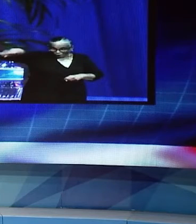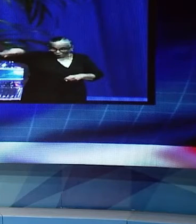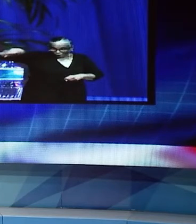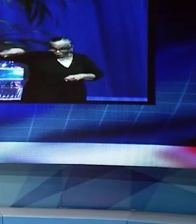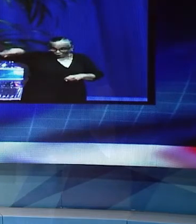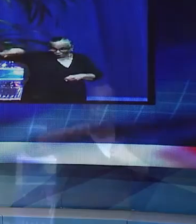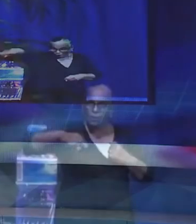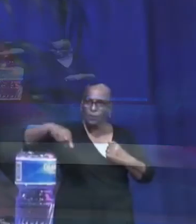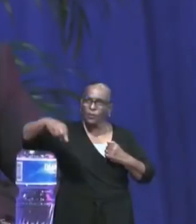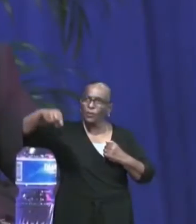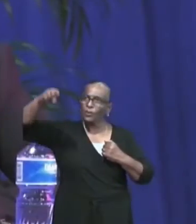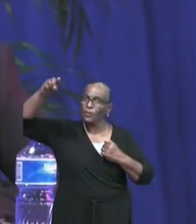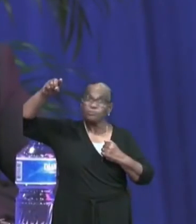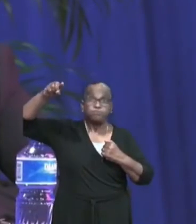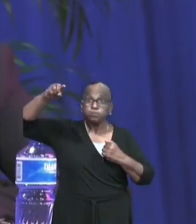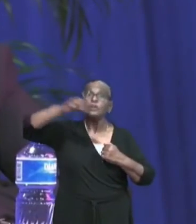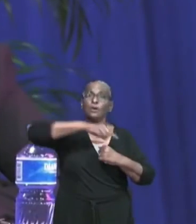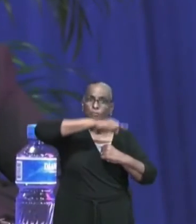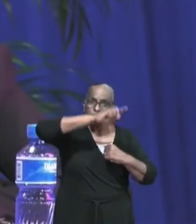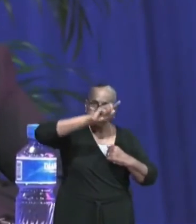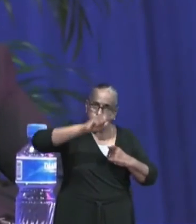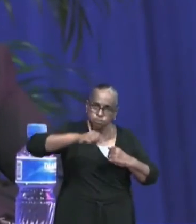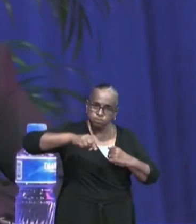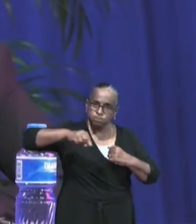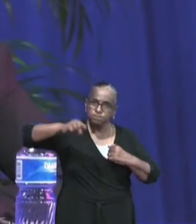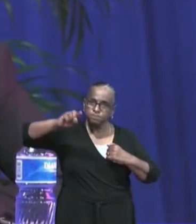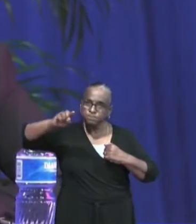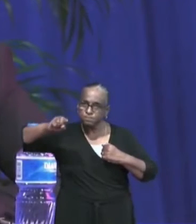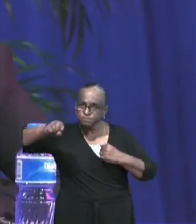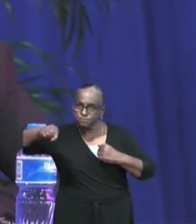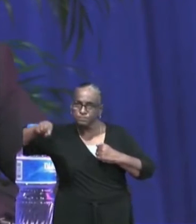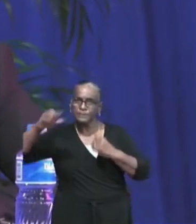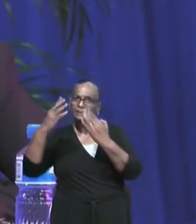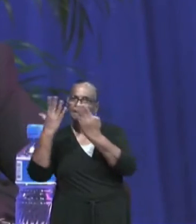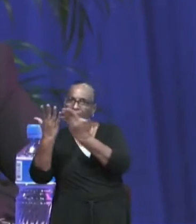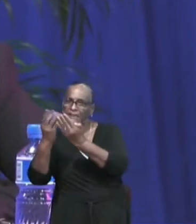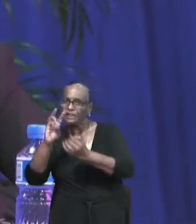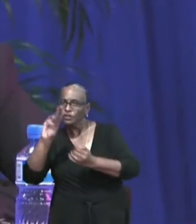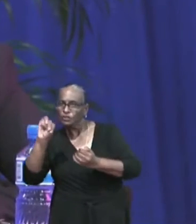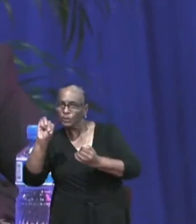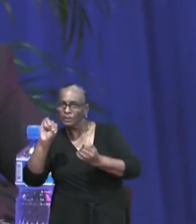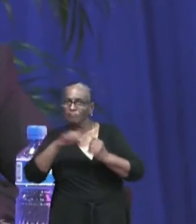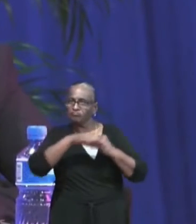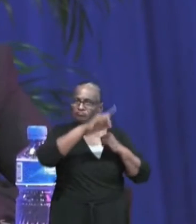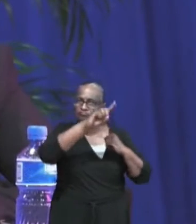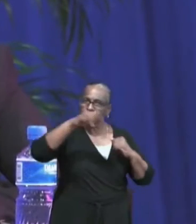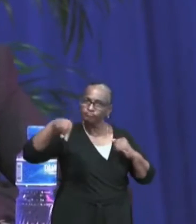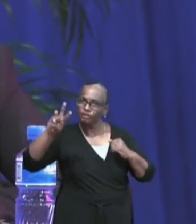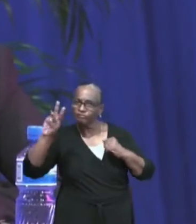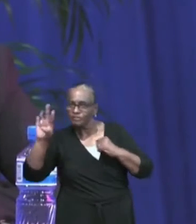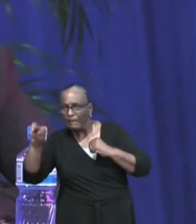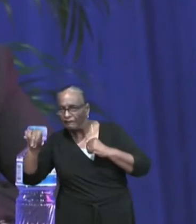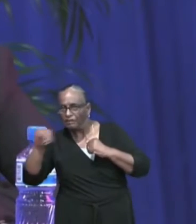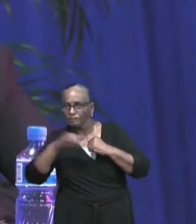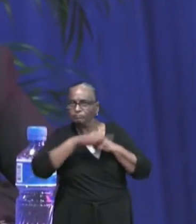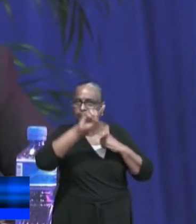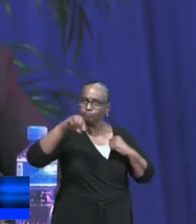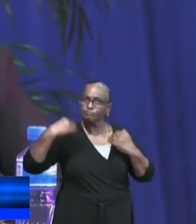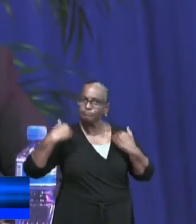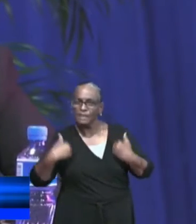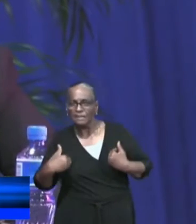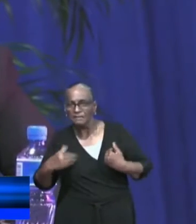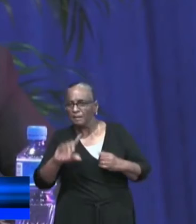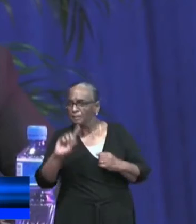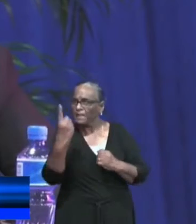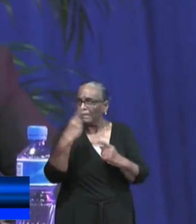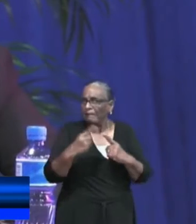belang. Zodat we niet meer dan 10, 20, 30 gevallen per keer hebben. Maar dat